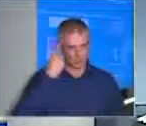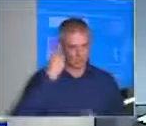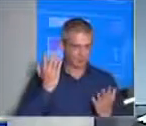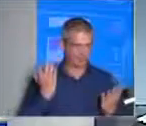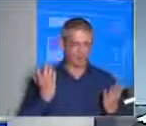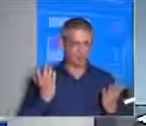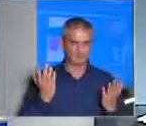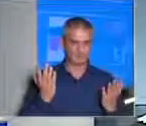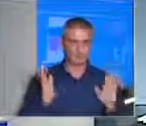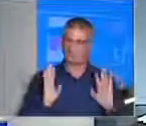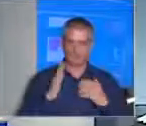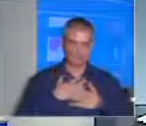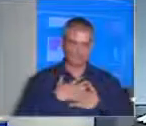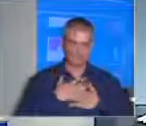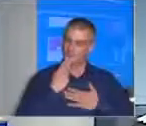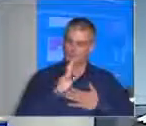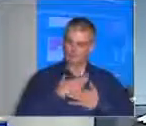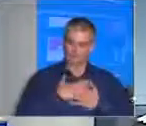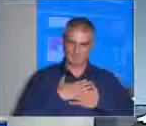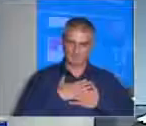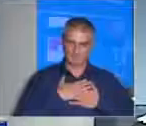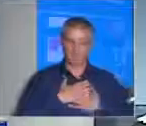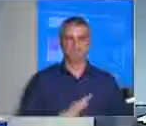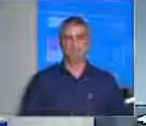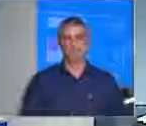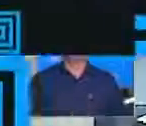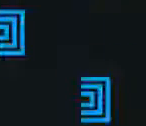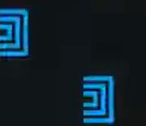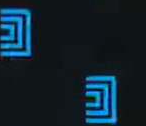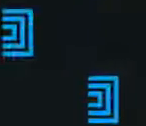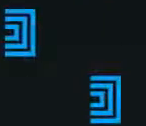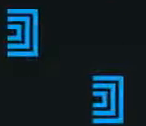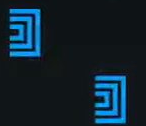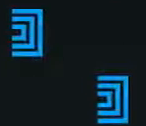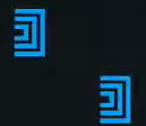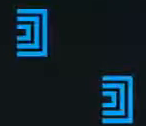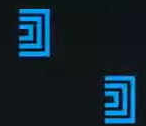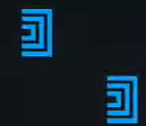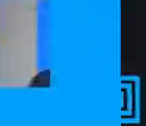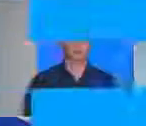היה... נשבע לך. אוקיי. טוב, הלאה.